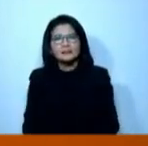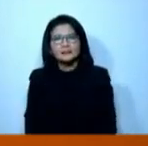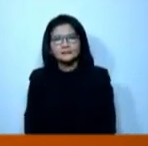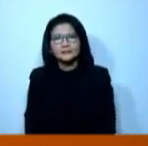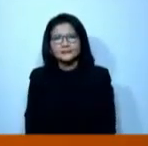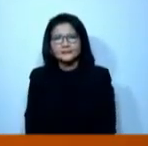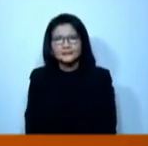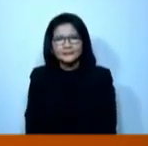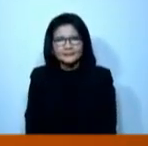oke